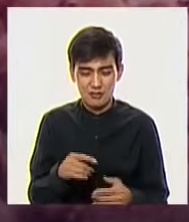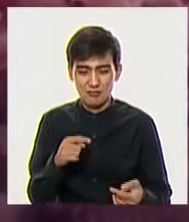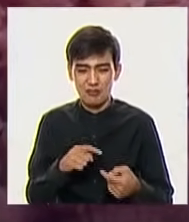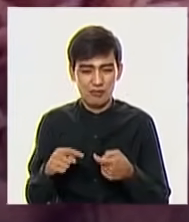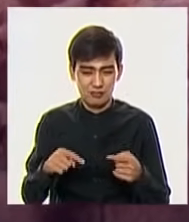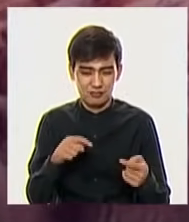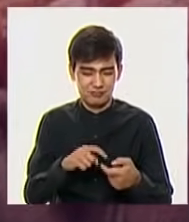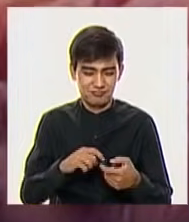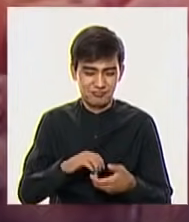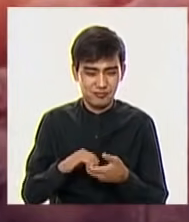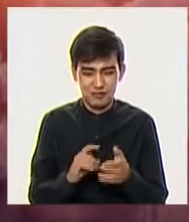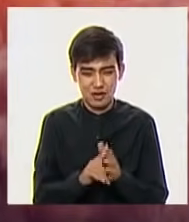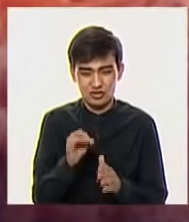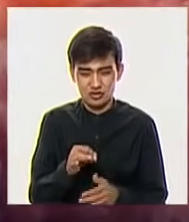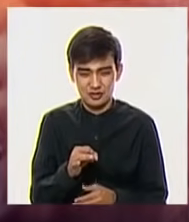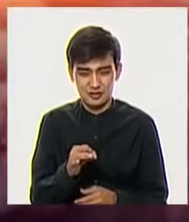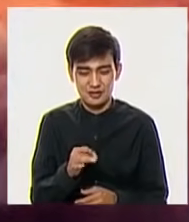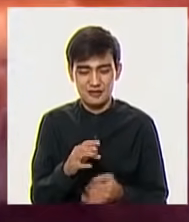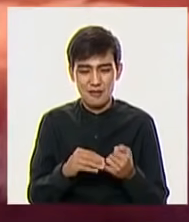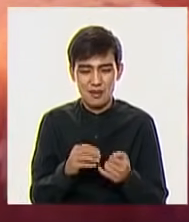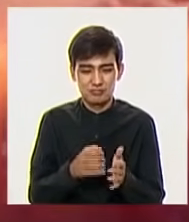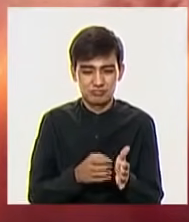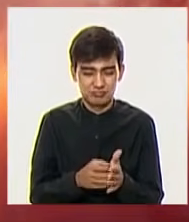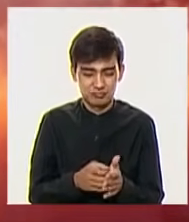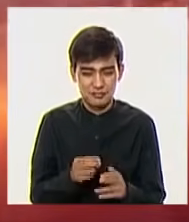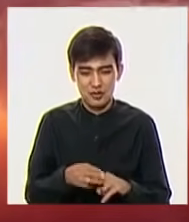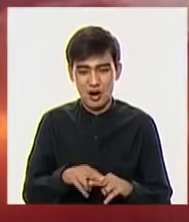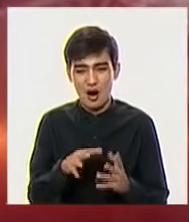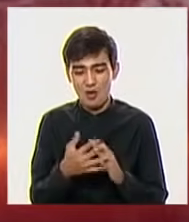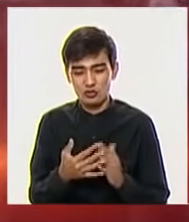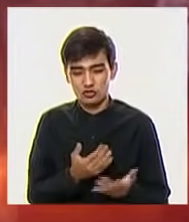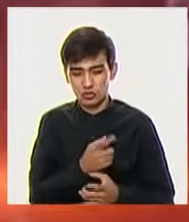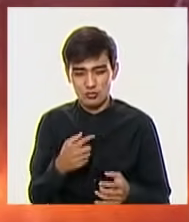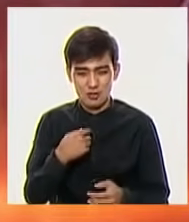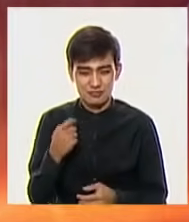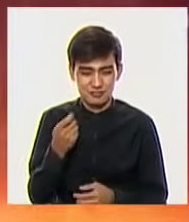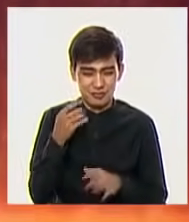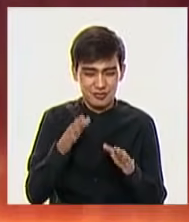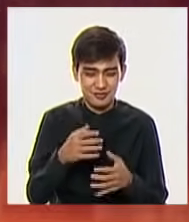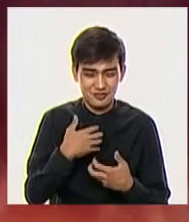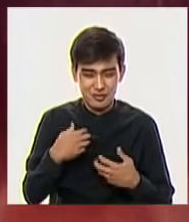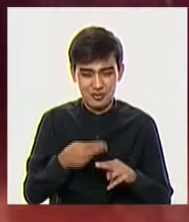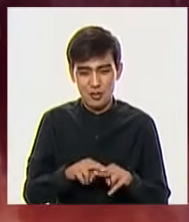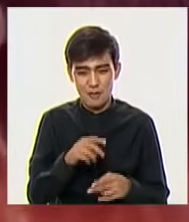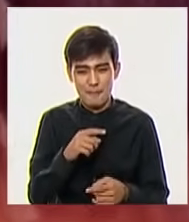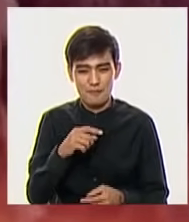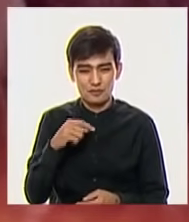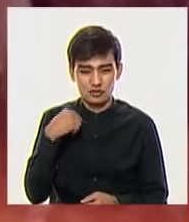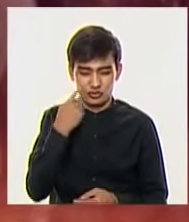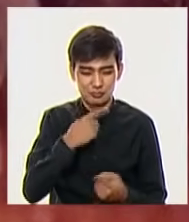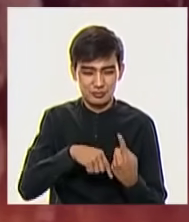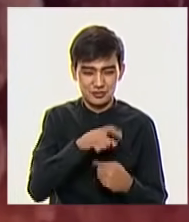Бірлік ауылында мал жаятын жер жетпей жатыр. Өйткені ауыл халқы жылдар бойы малын бағып келген жер телімін жеке кәсіпкер